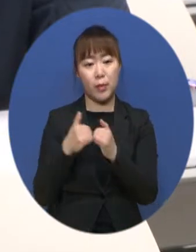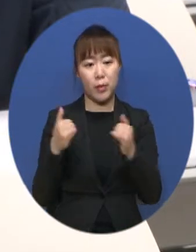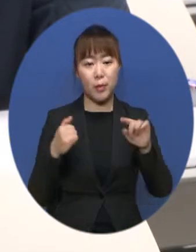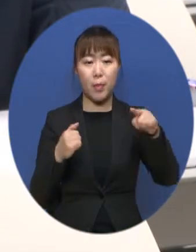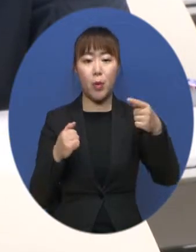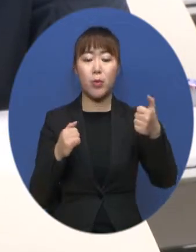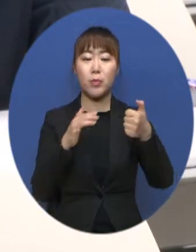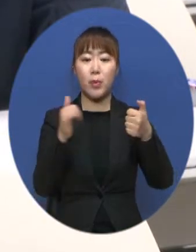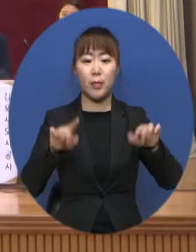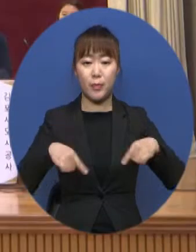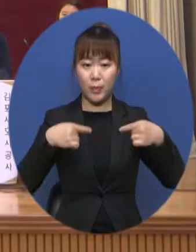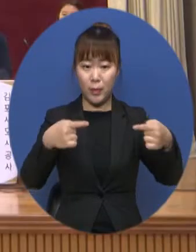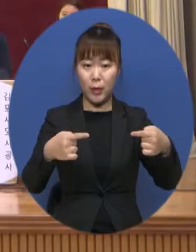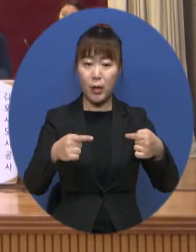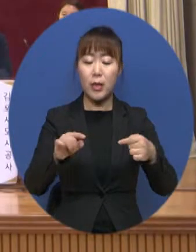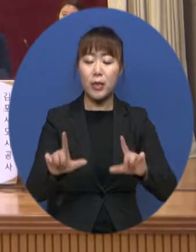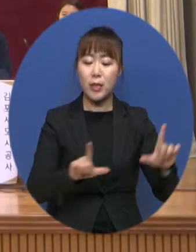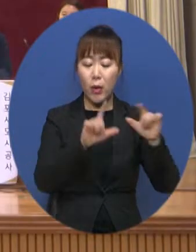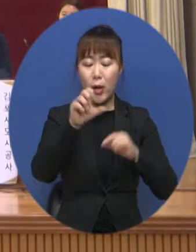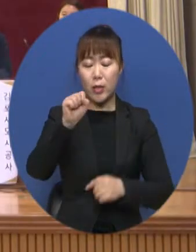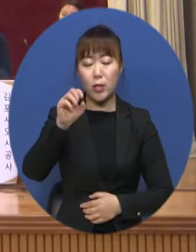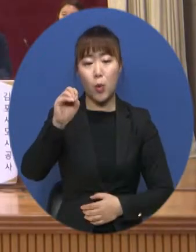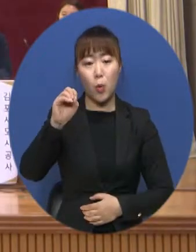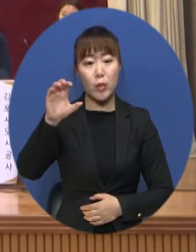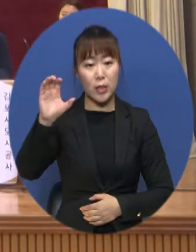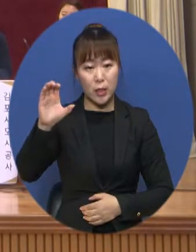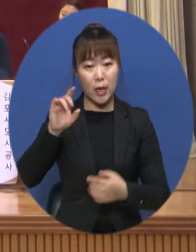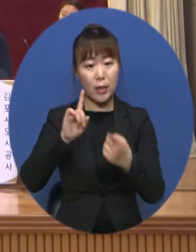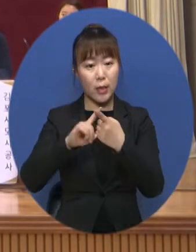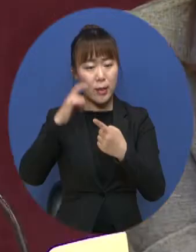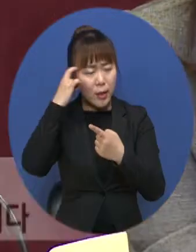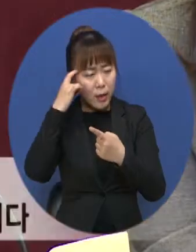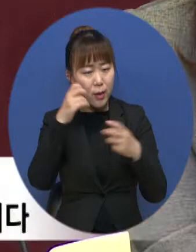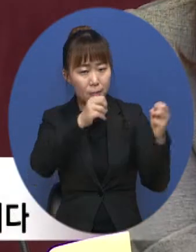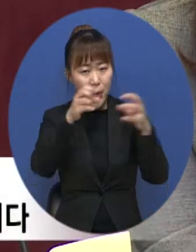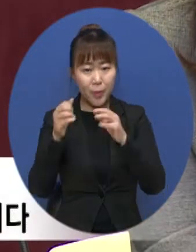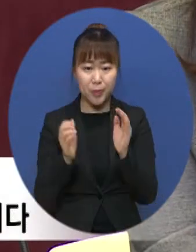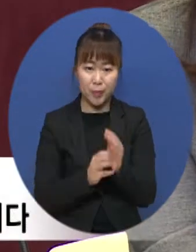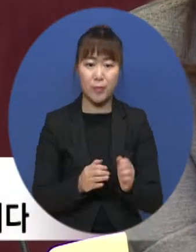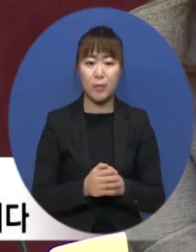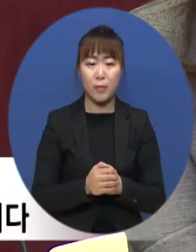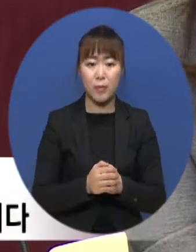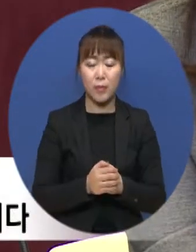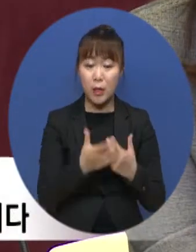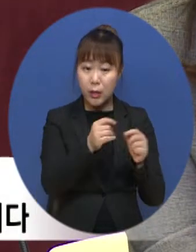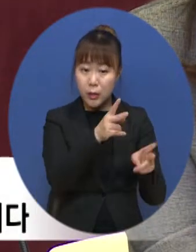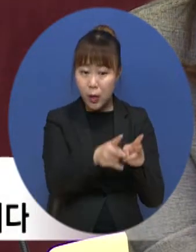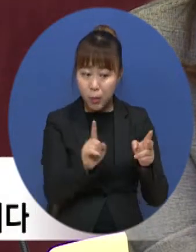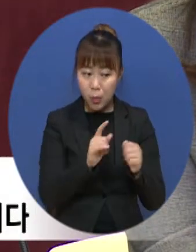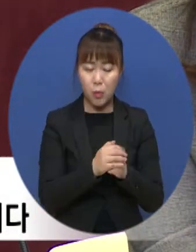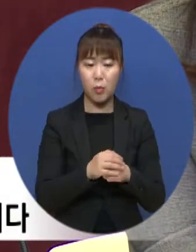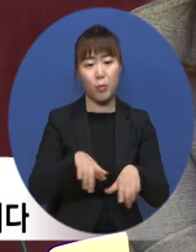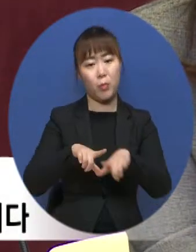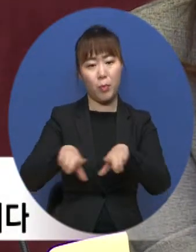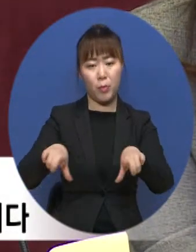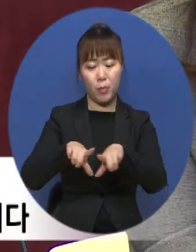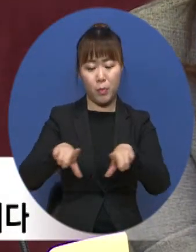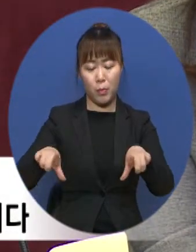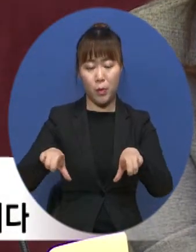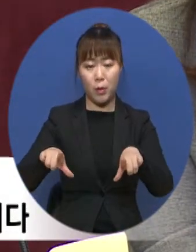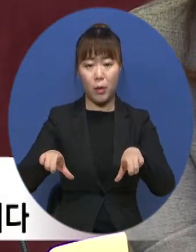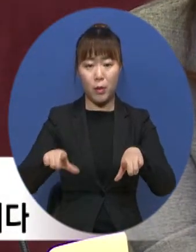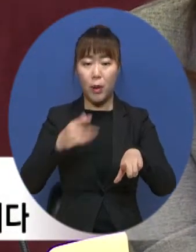150여 명이 참여해 생활 SOC 사업에 대한 의견을 나눴습니다. 이제 생활 SOC 사업은 이제